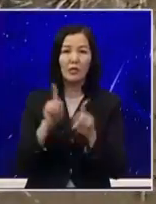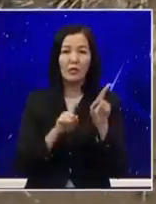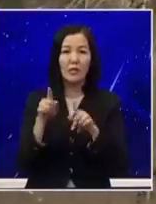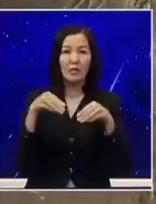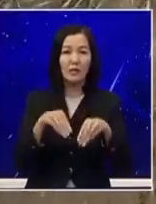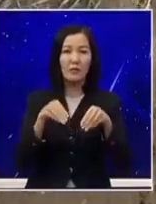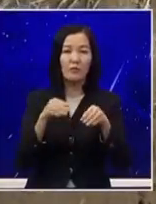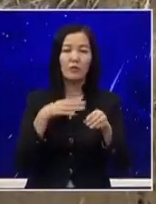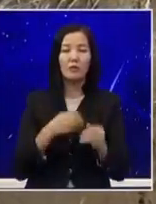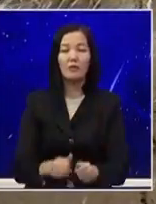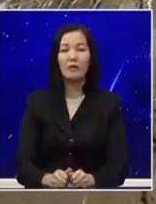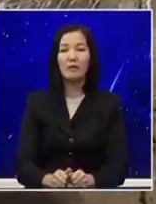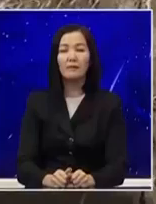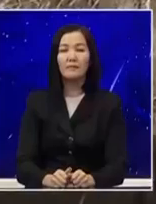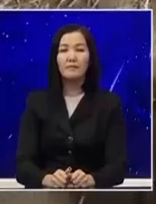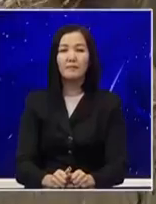отырғызылды.